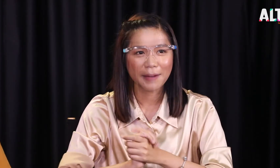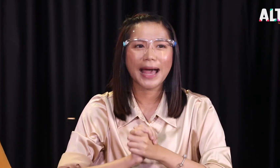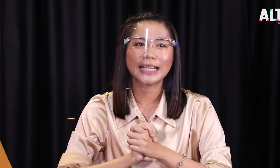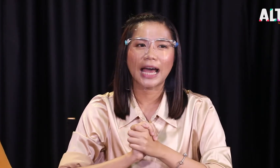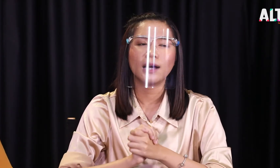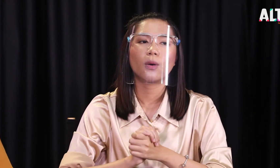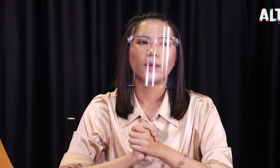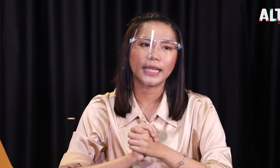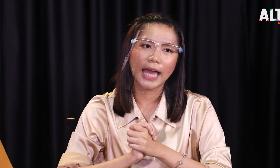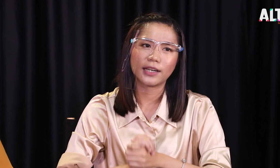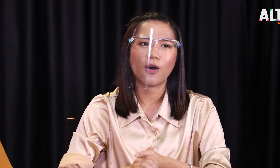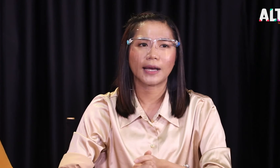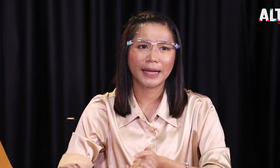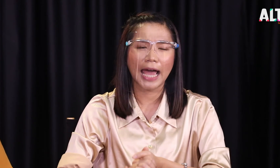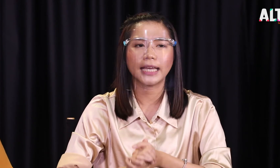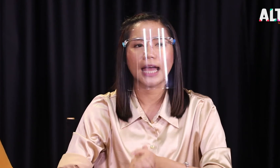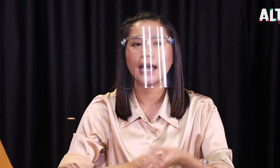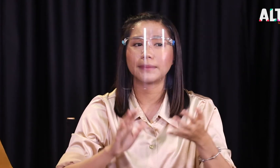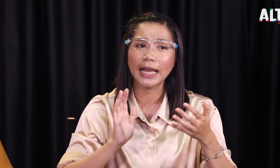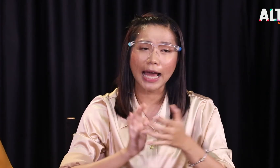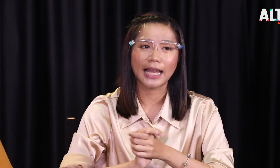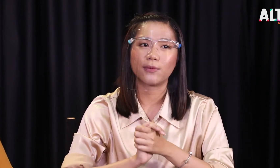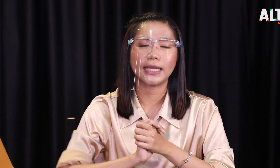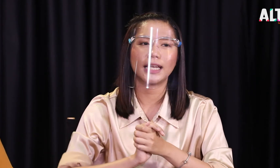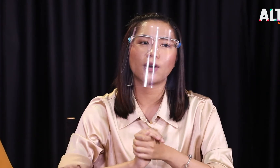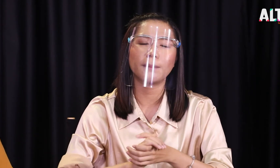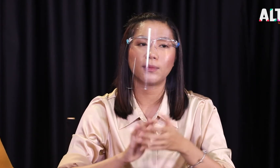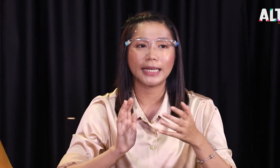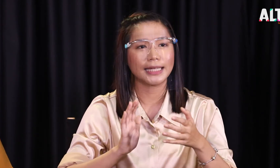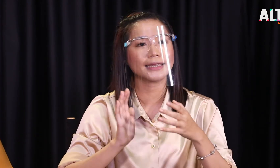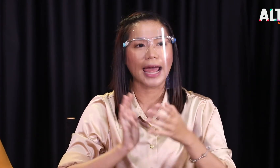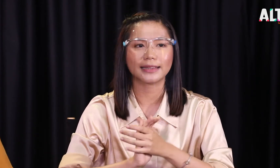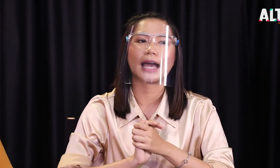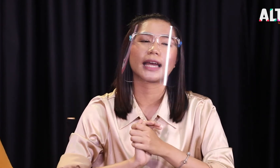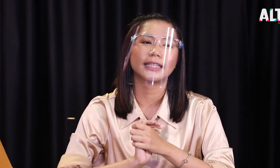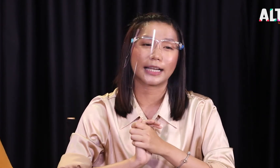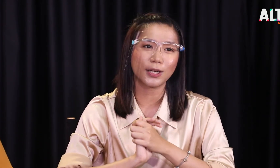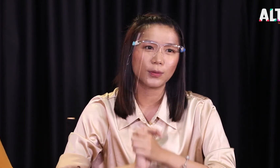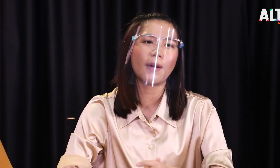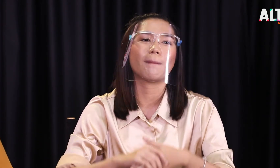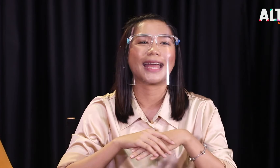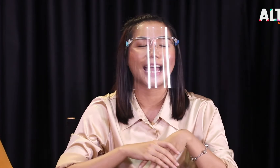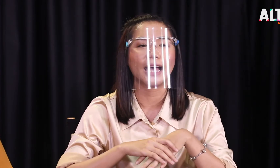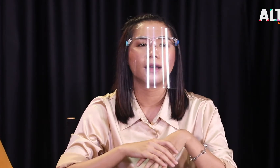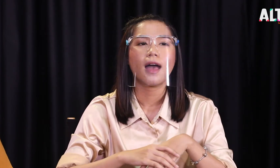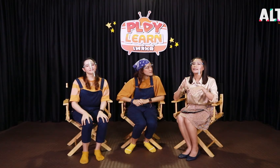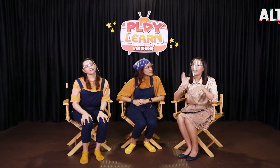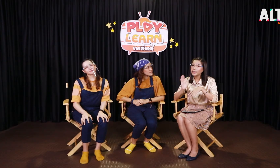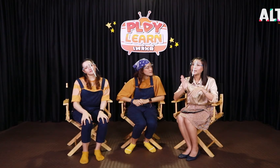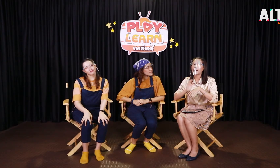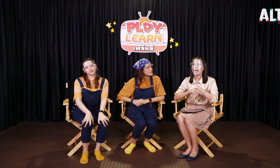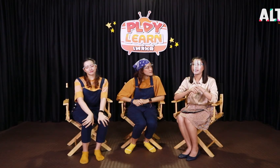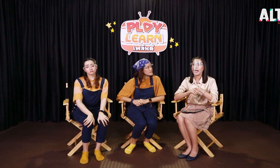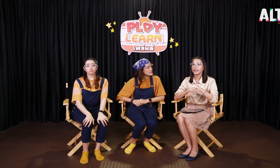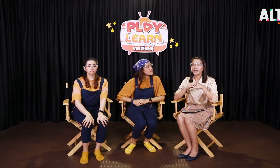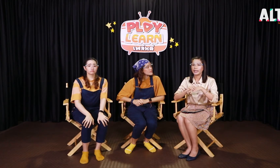เด็กๆทางบ้านคะวิธีการออกกำลังกายเนี่ยทำได้หลากหลายวิธีแล้วก็มีวิธีที่แตกต่างกันอย่างที่ครูได้บอกไปนะคะแต่